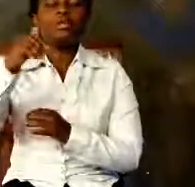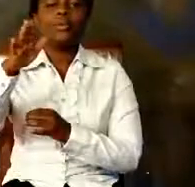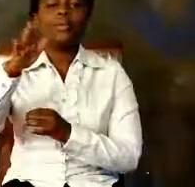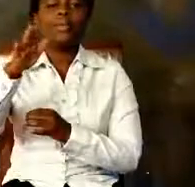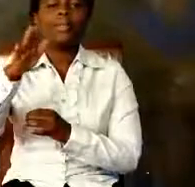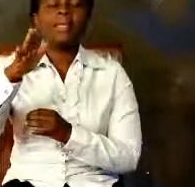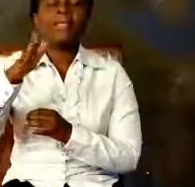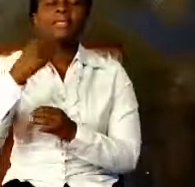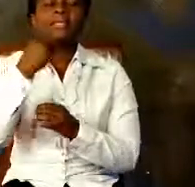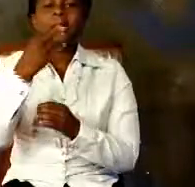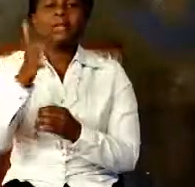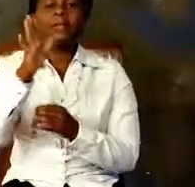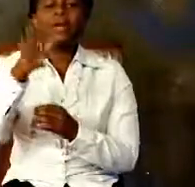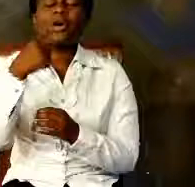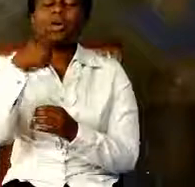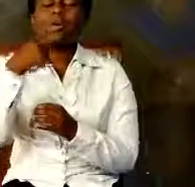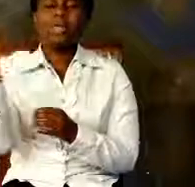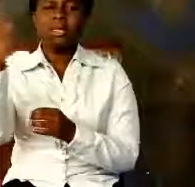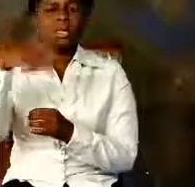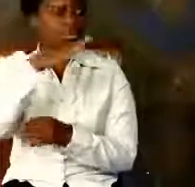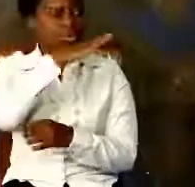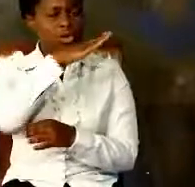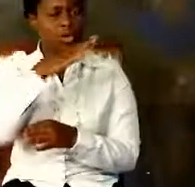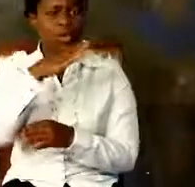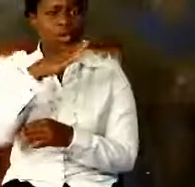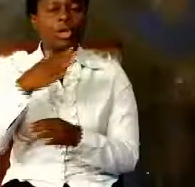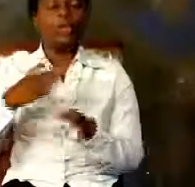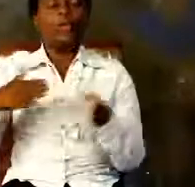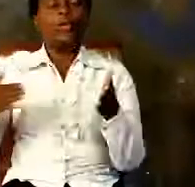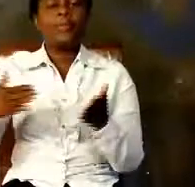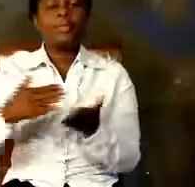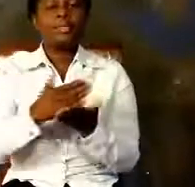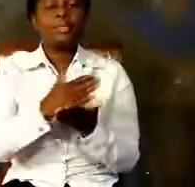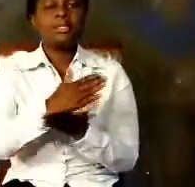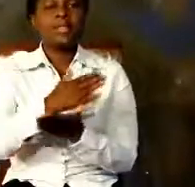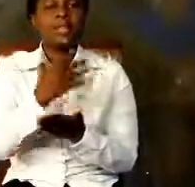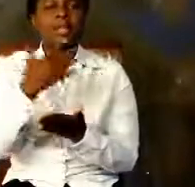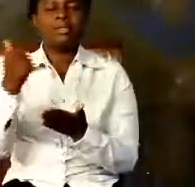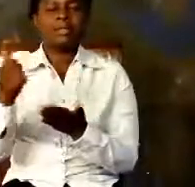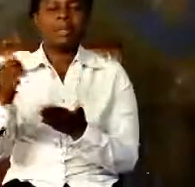yako kila siku jioni kupitia link ifuatayo